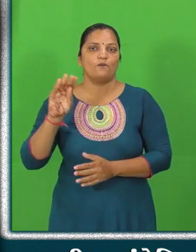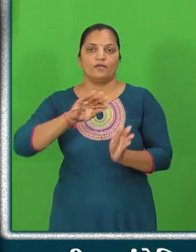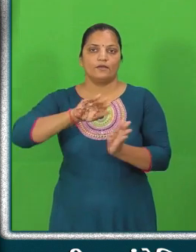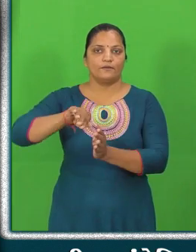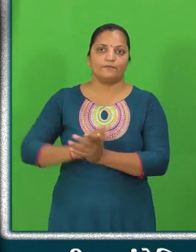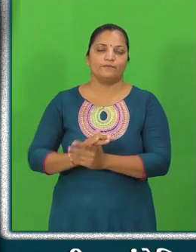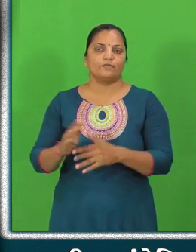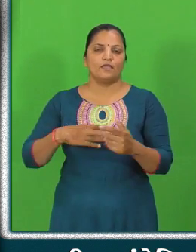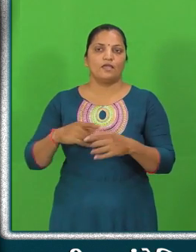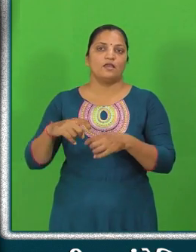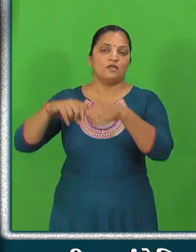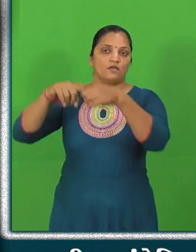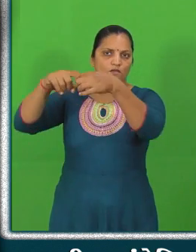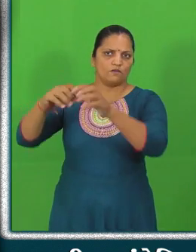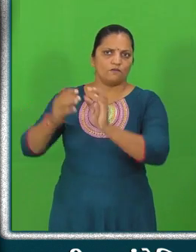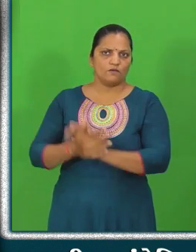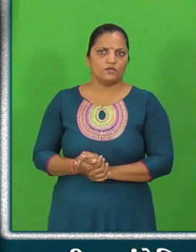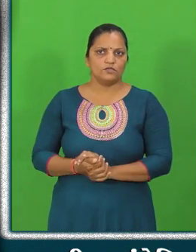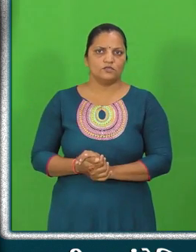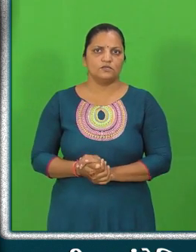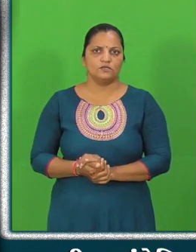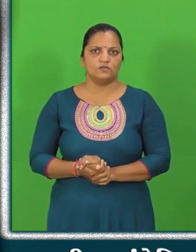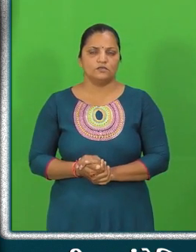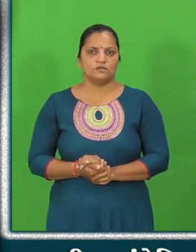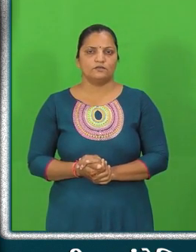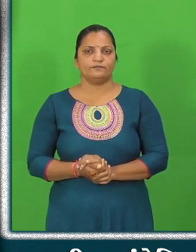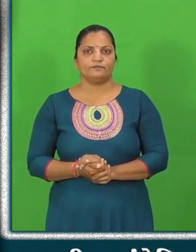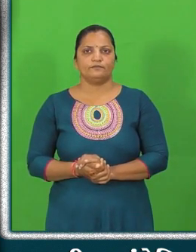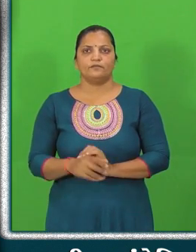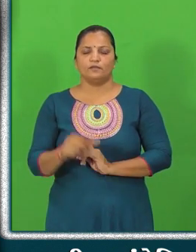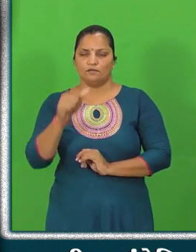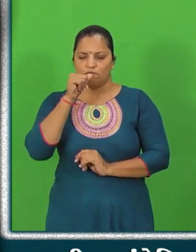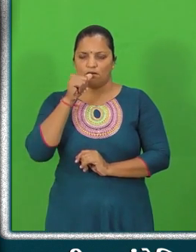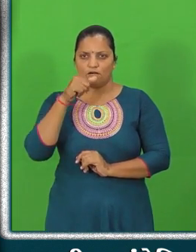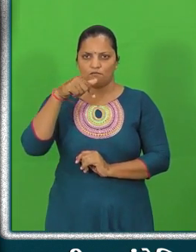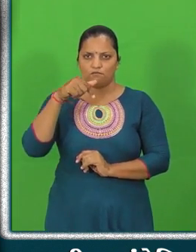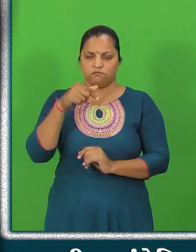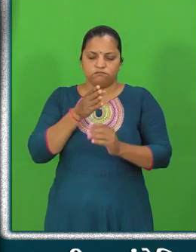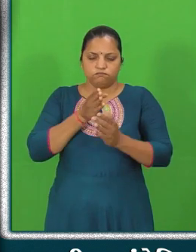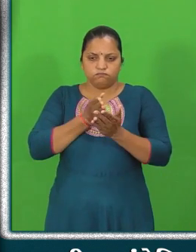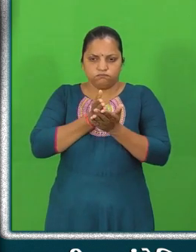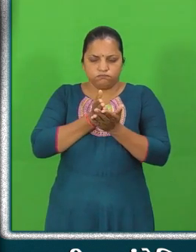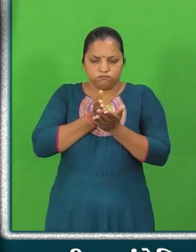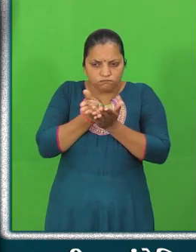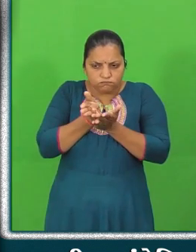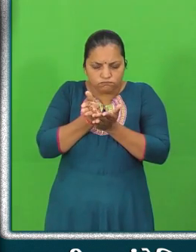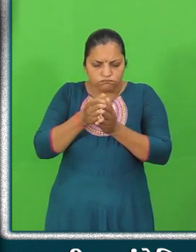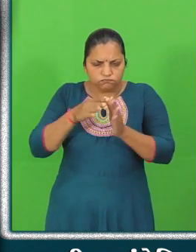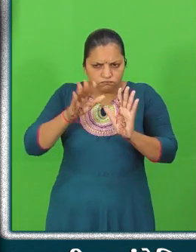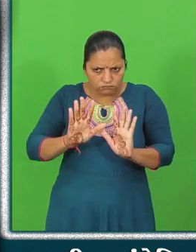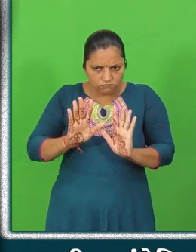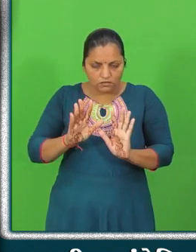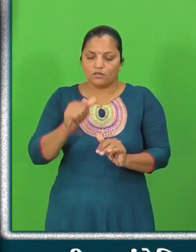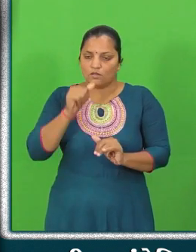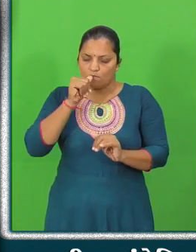ઓકે હવે કોઈએ પ્રશ્ન પૂછ્યો પાણીમાં વાંકું વળે છે, બેટા બસ આ ટોપિક પતે ને પછી હું પાણીમાં પણ કિરણને વાંકું વાળીશ અને તમને